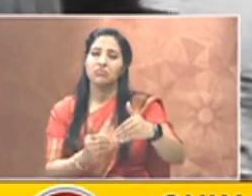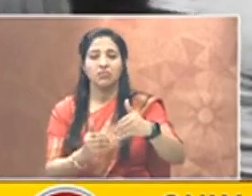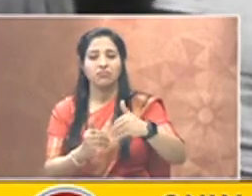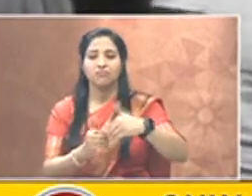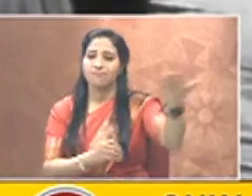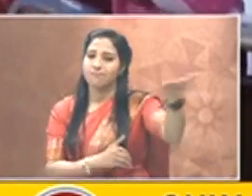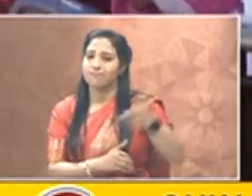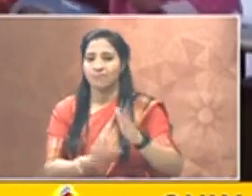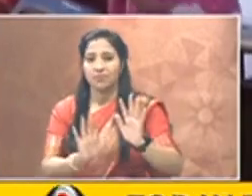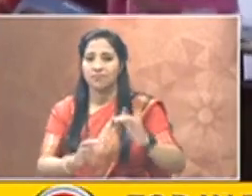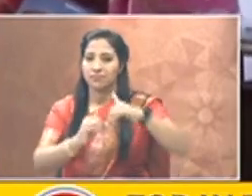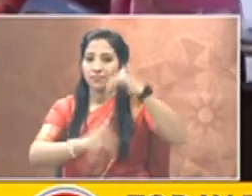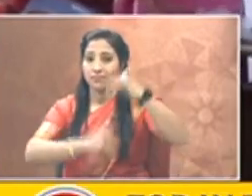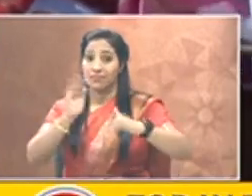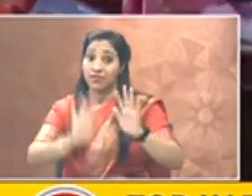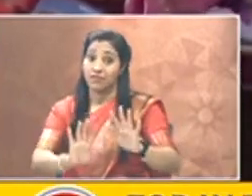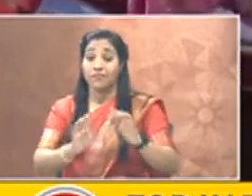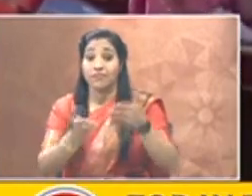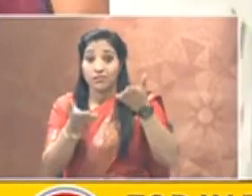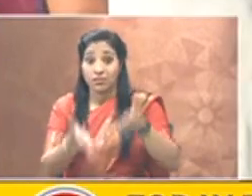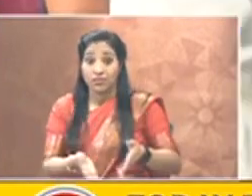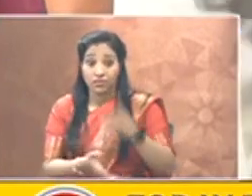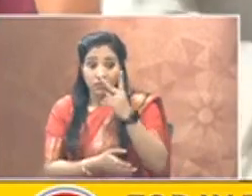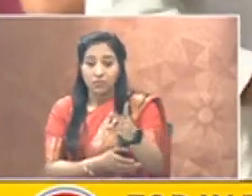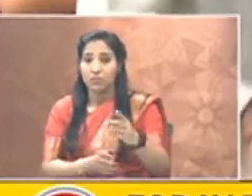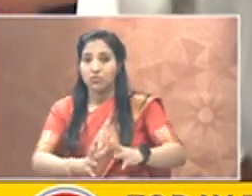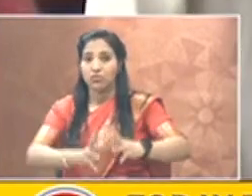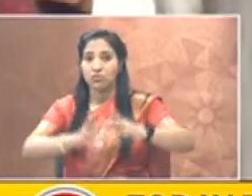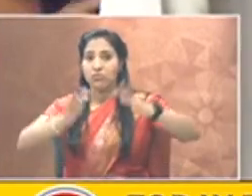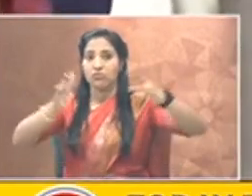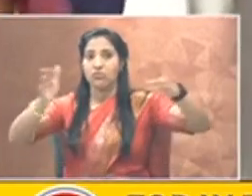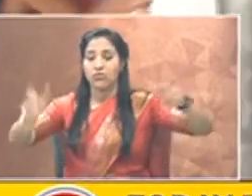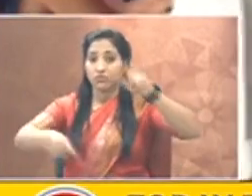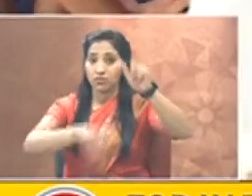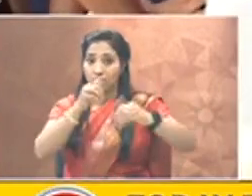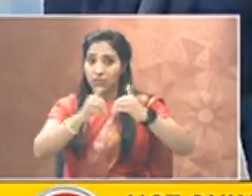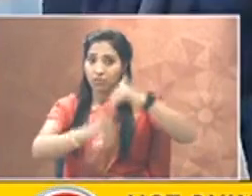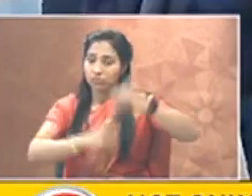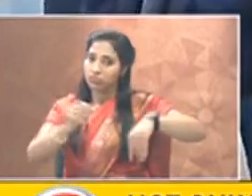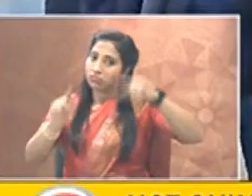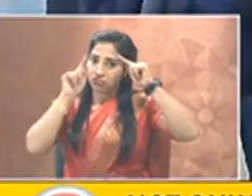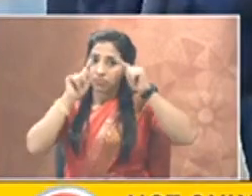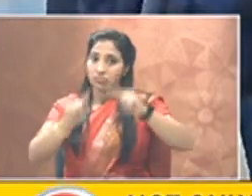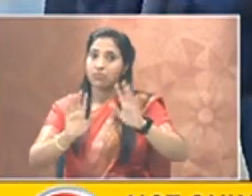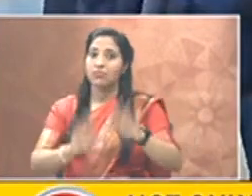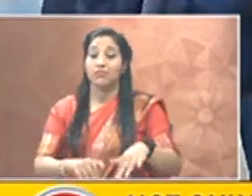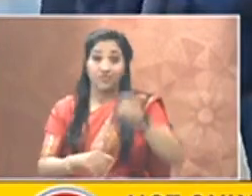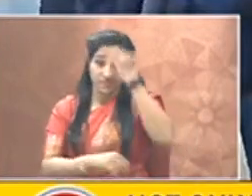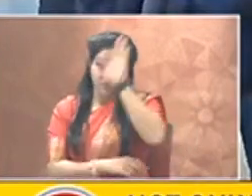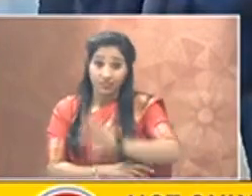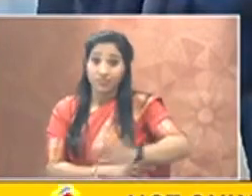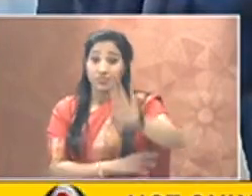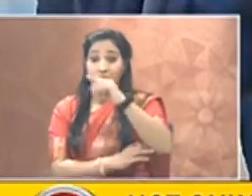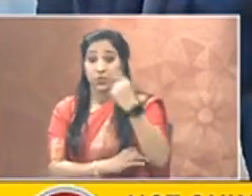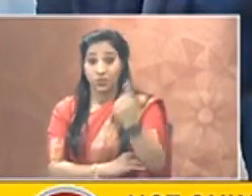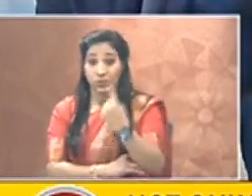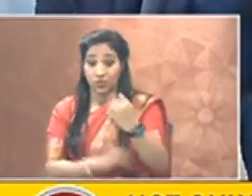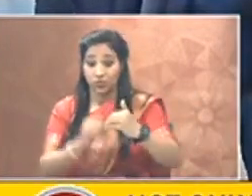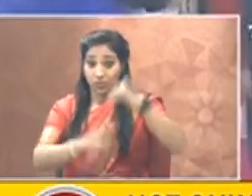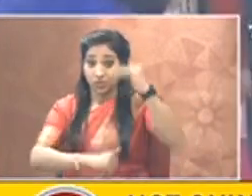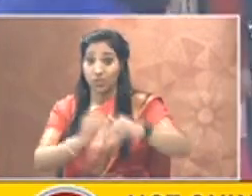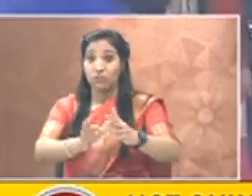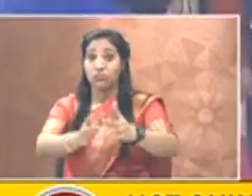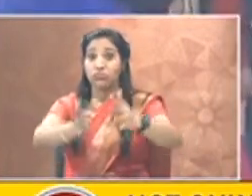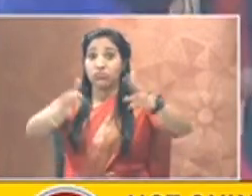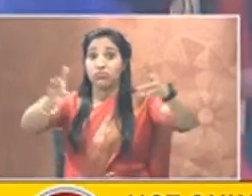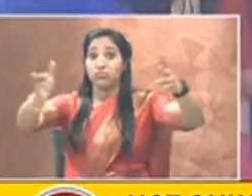डाले थे। आज ये आंकड़ा काफी बढ़ चुका है। देश में न सिर्फ वोटरों की